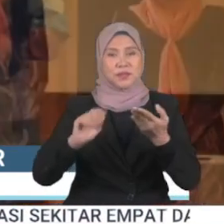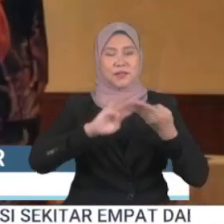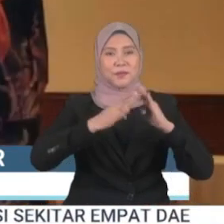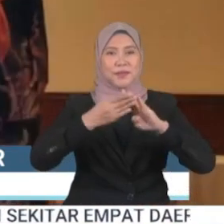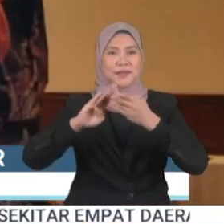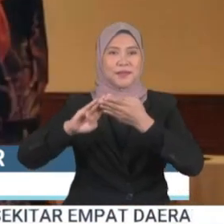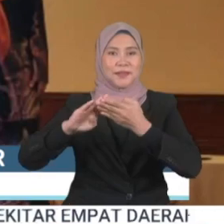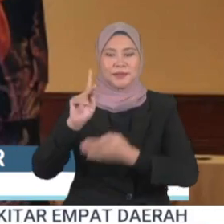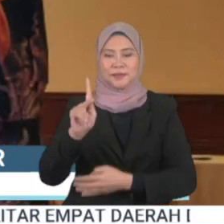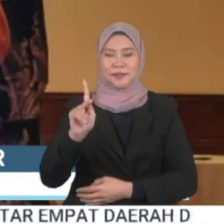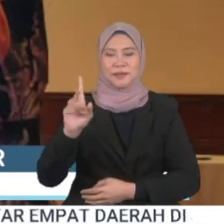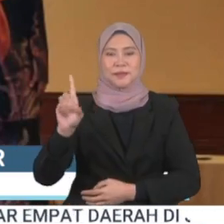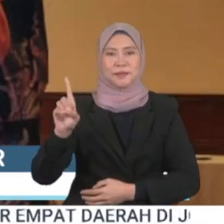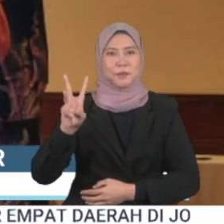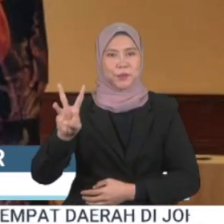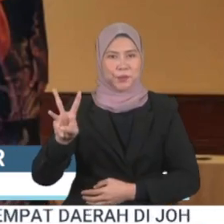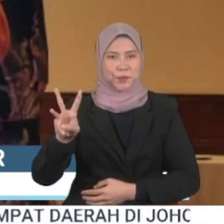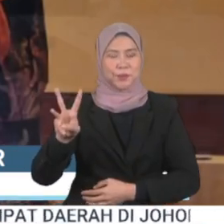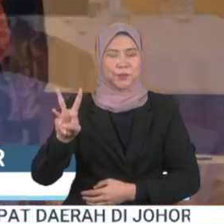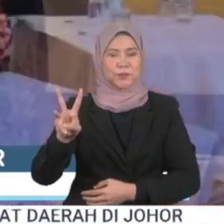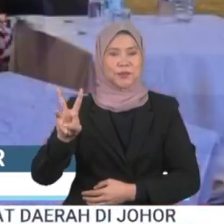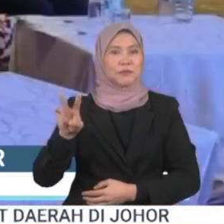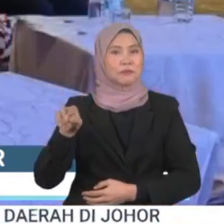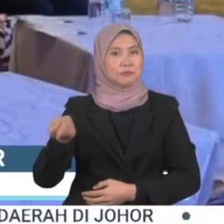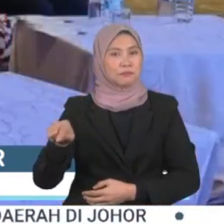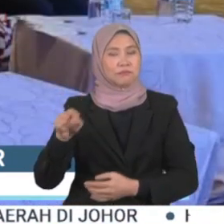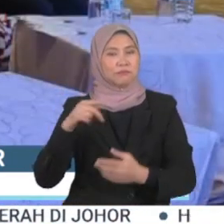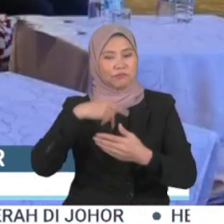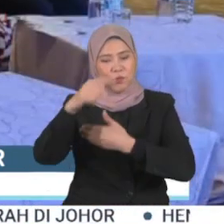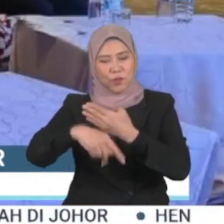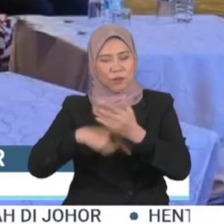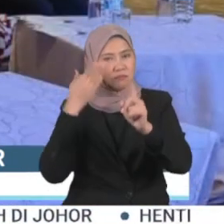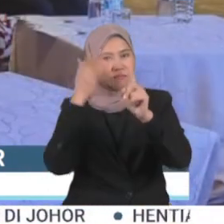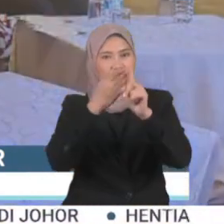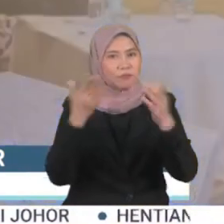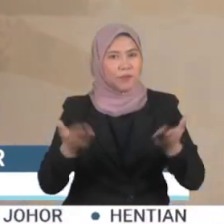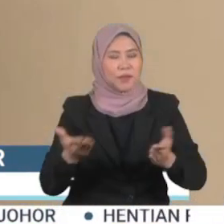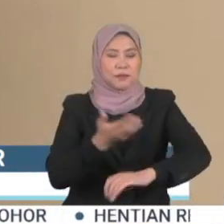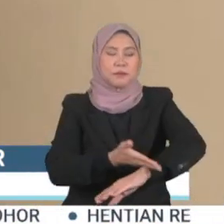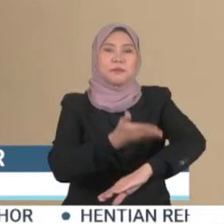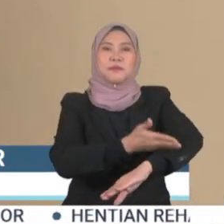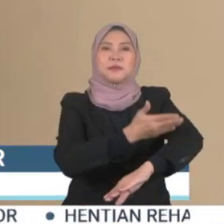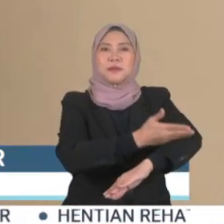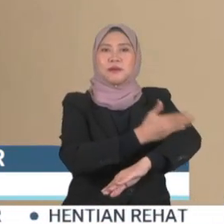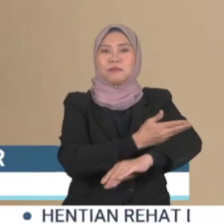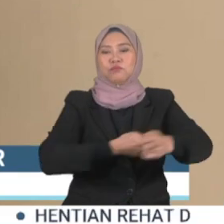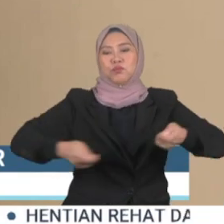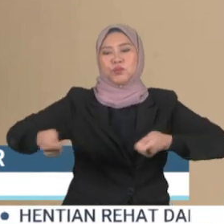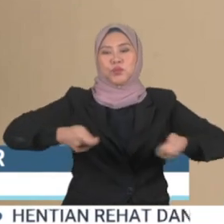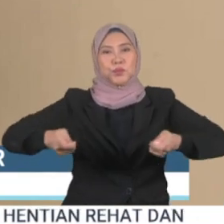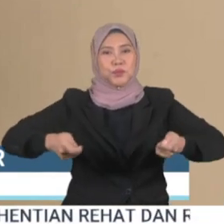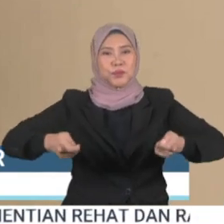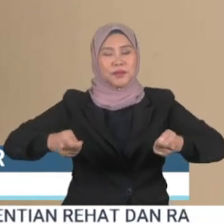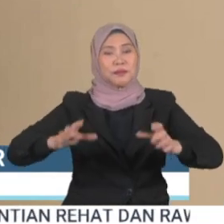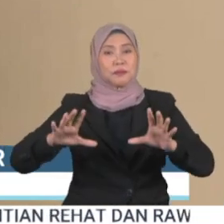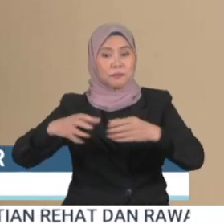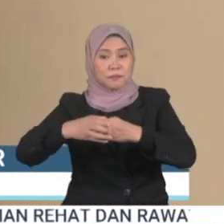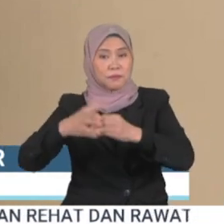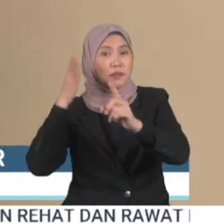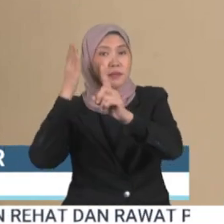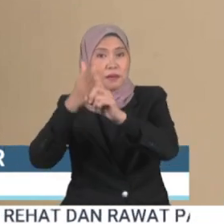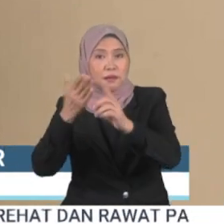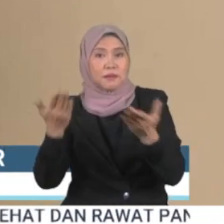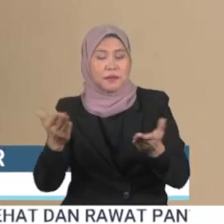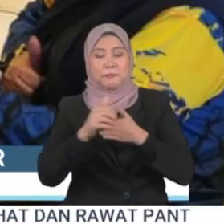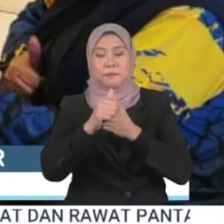Desa kkdw norashikin Mohamad Nawawi misi program adalah menambah baik aspek tadbir urus kelompok sasarnya